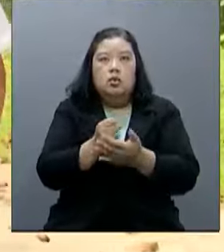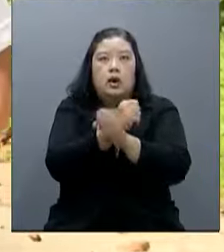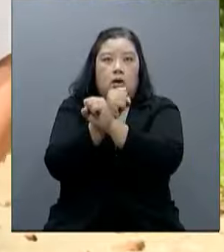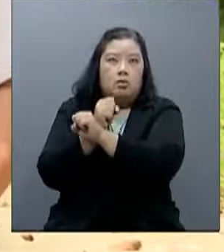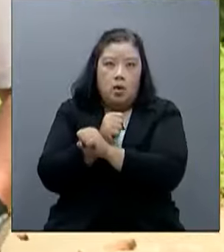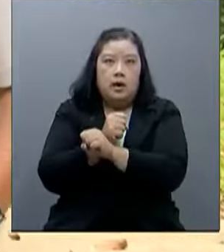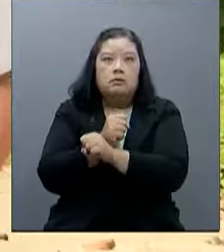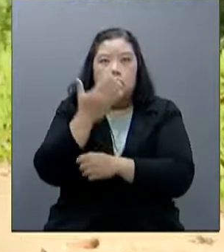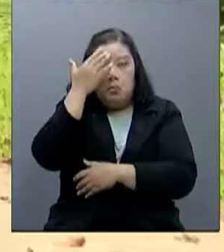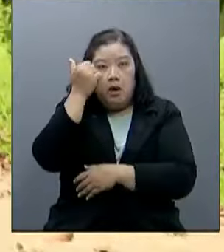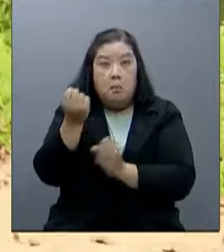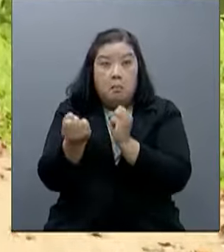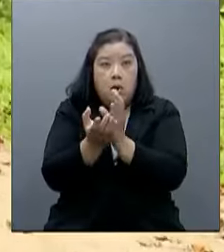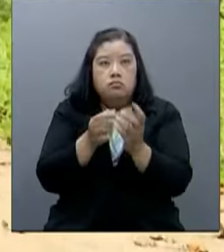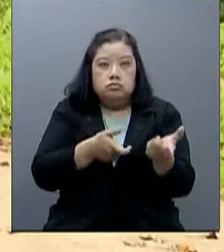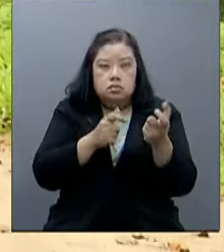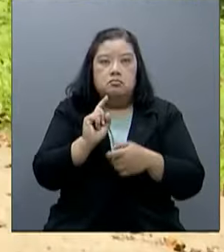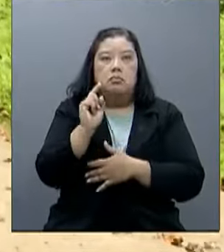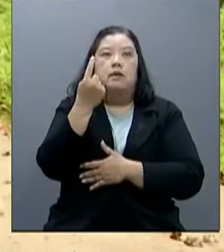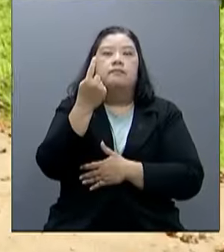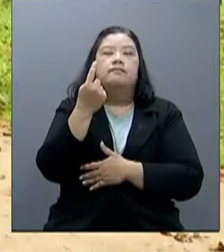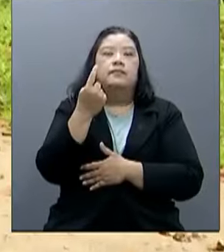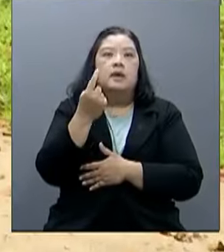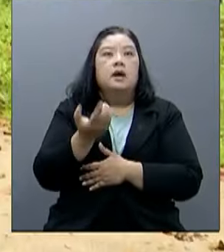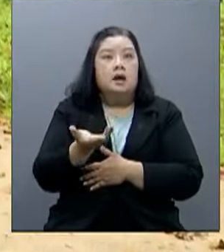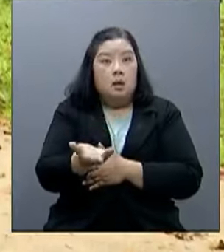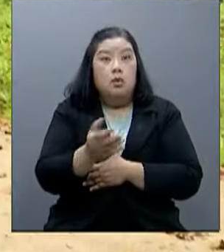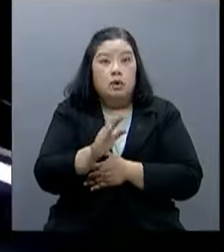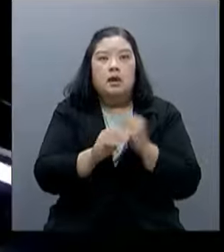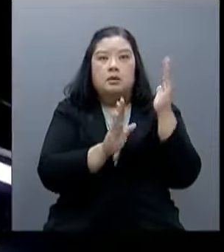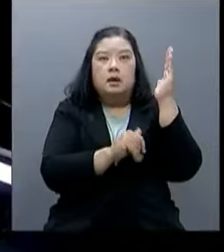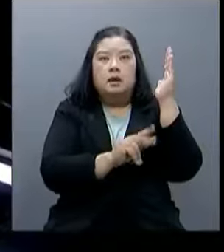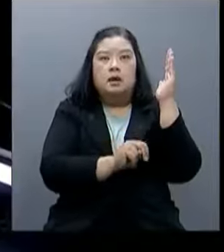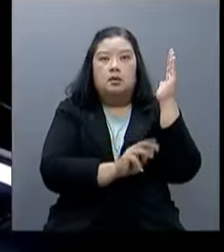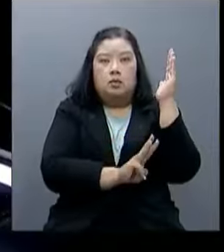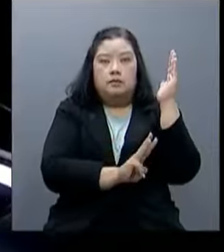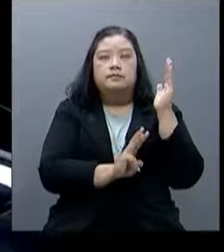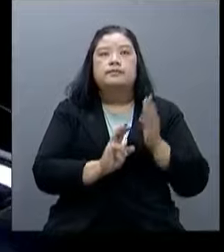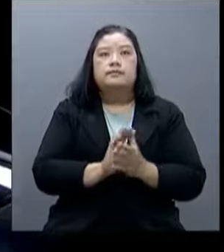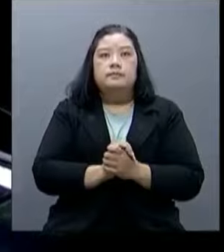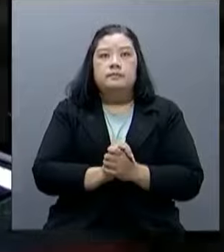ความรุนแรงไม่ให้เกิดขึ้นซ้ำค่ะและนี่ก็คือบรรยากาศทั้งหมดจากจังหวัดนราธิวาสค่ะ ขอบคุณค่ะ